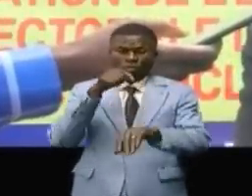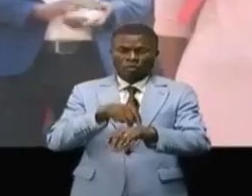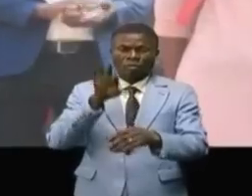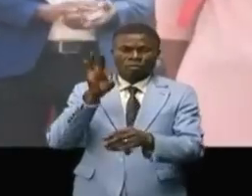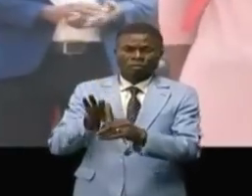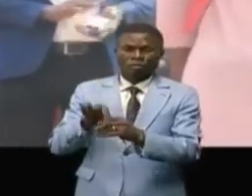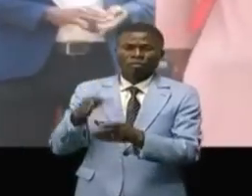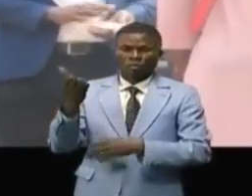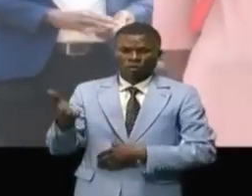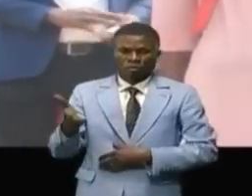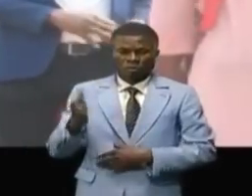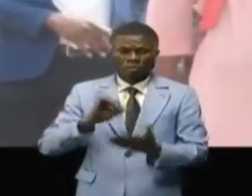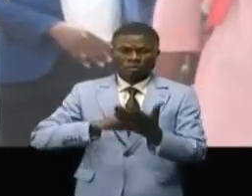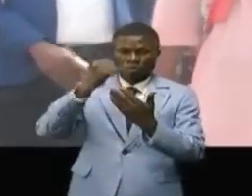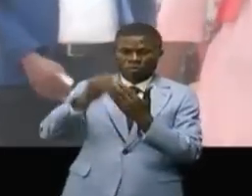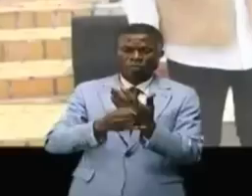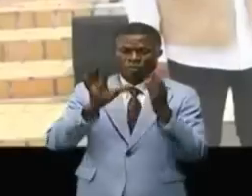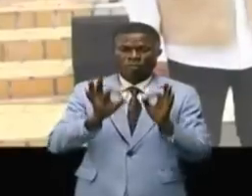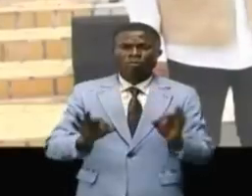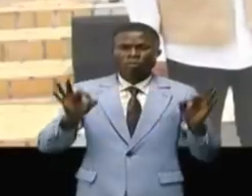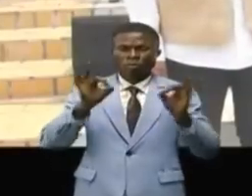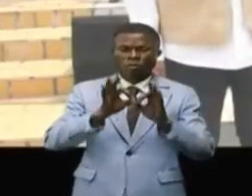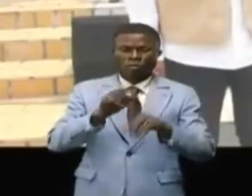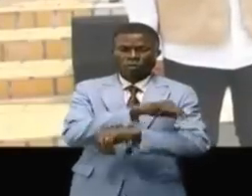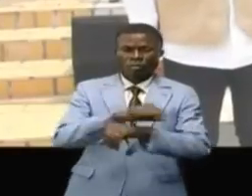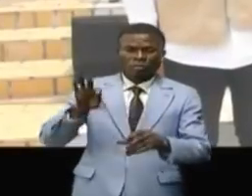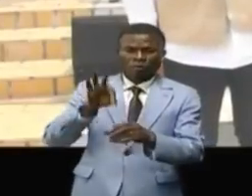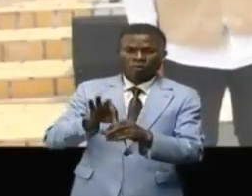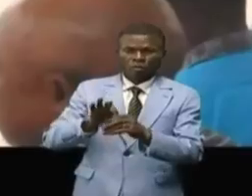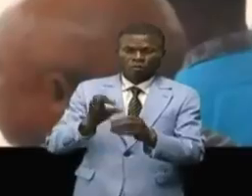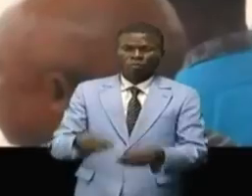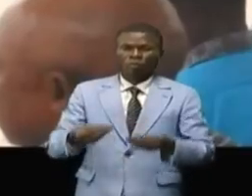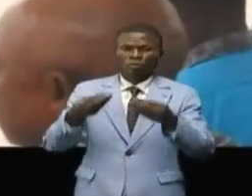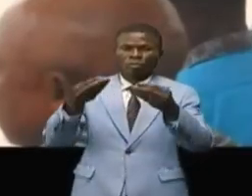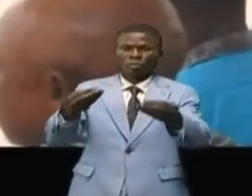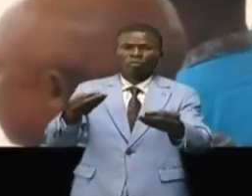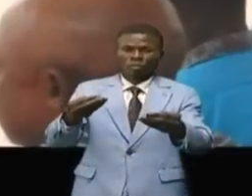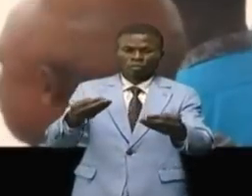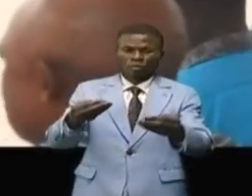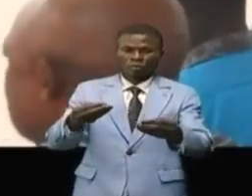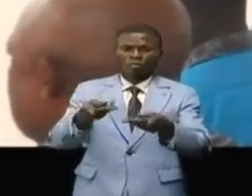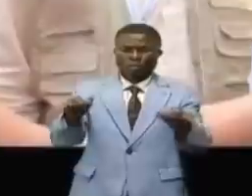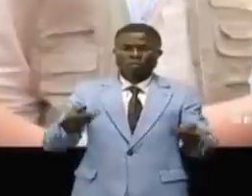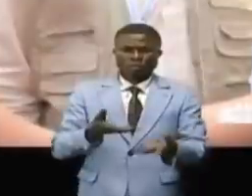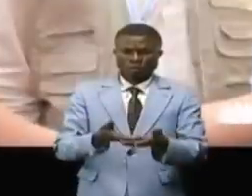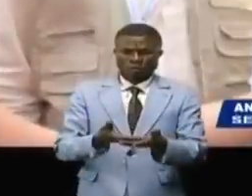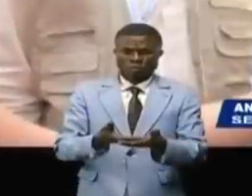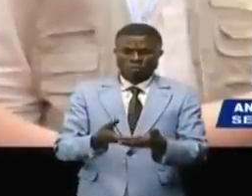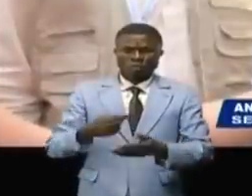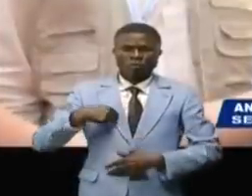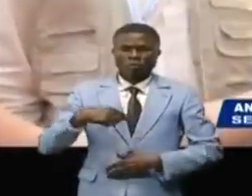citron un projet ambitieux que la cenia promis d'apporter une main forte